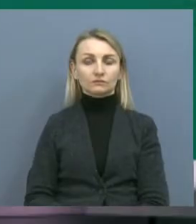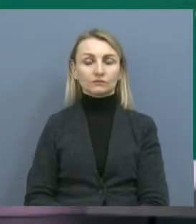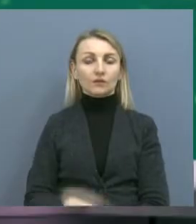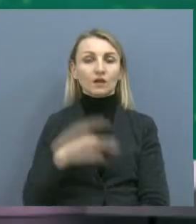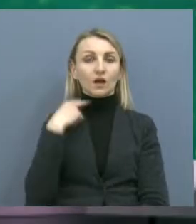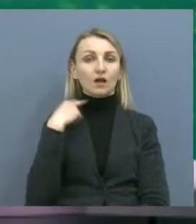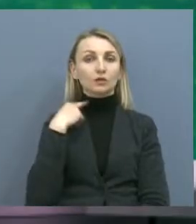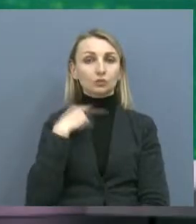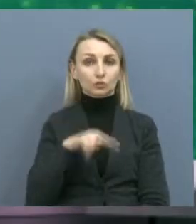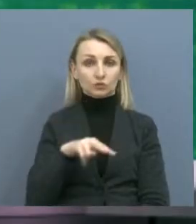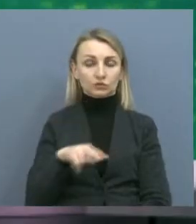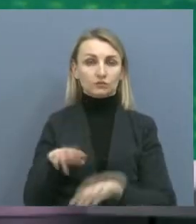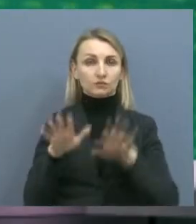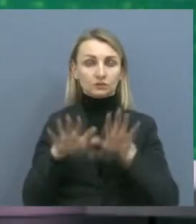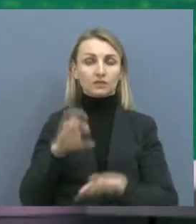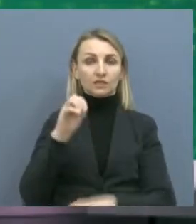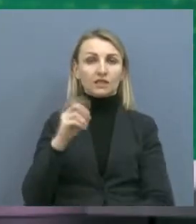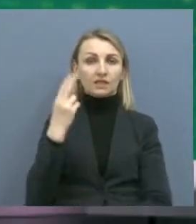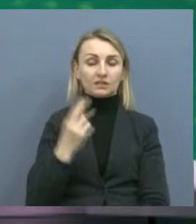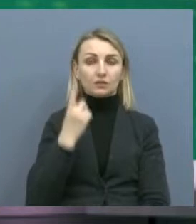Осужденные исправительного учреждения